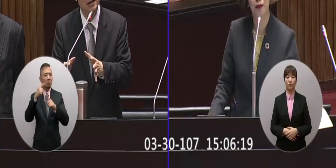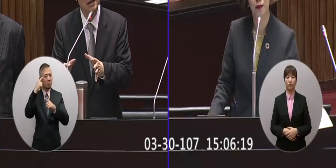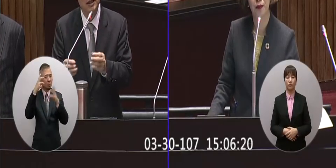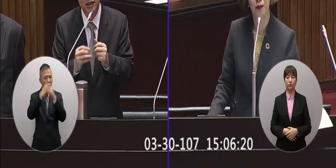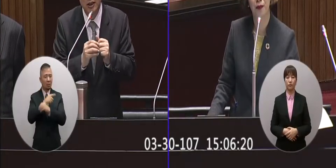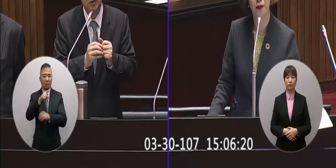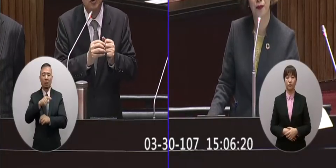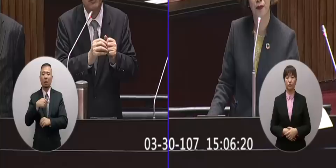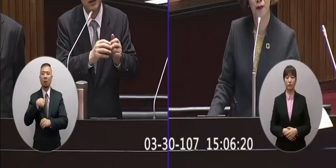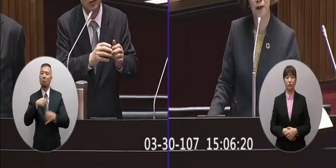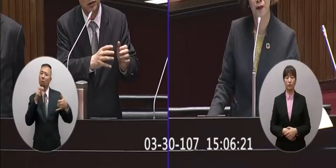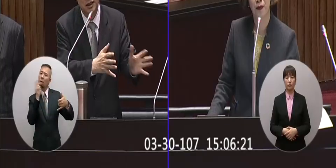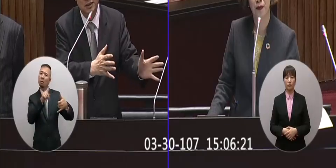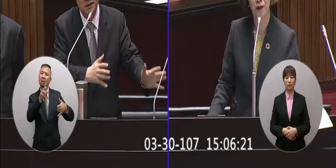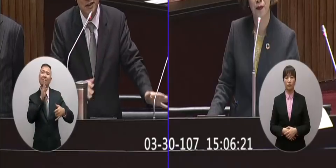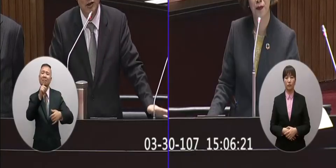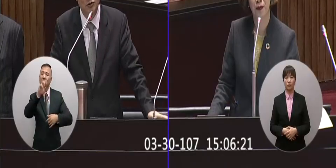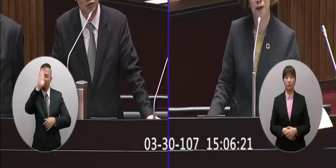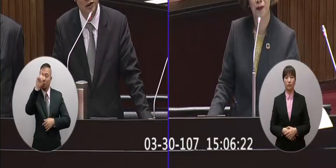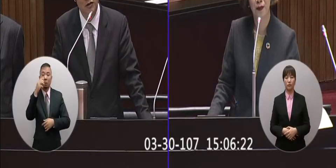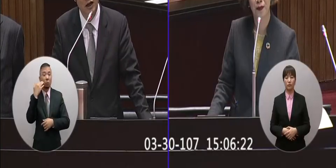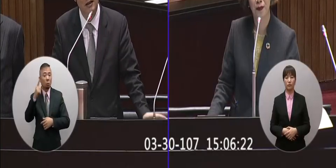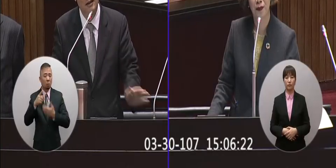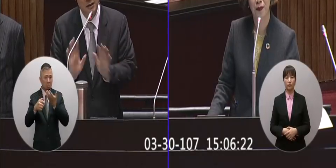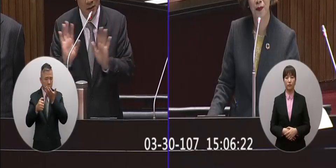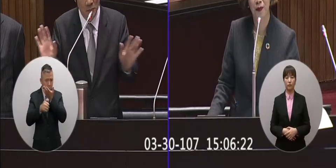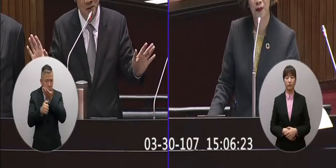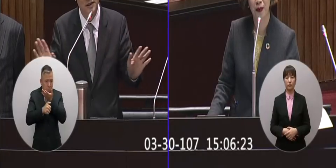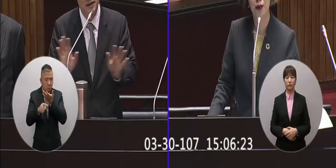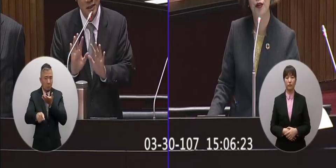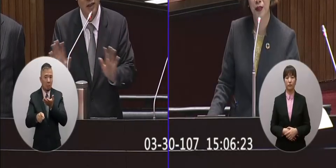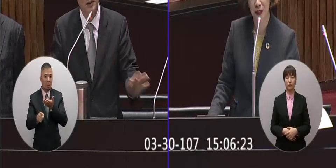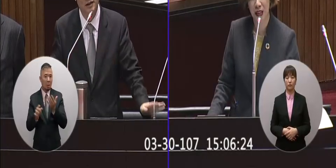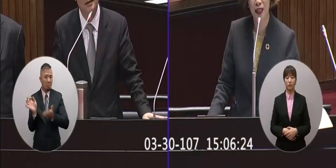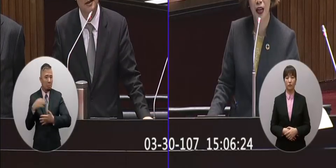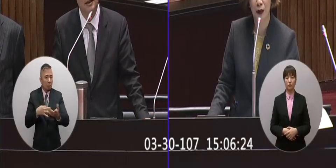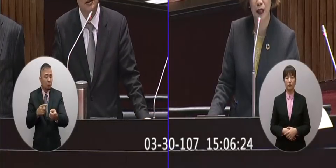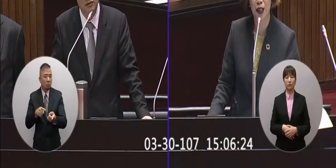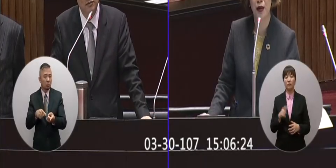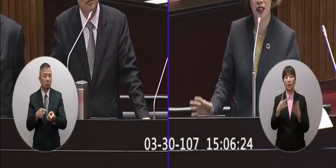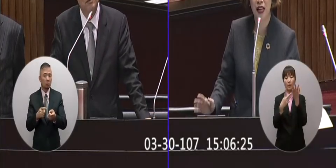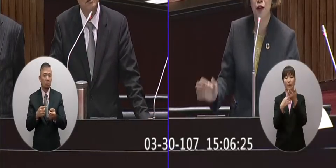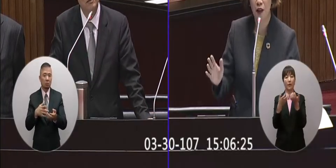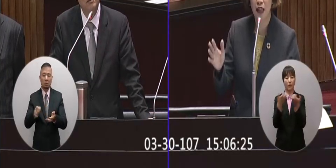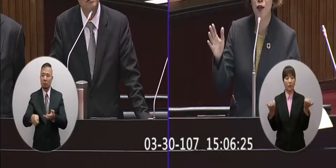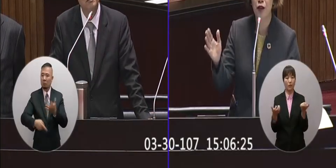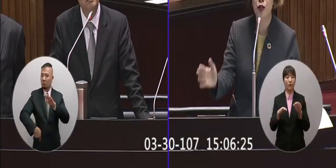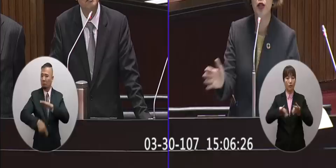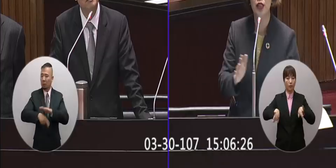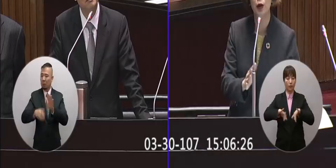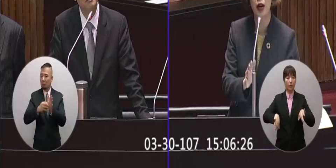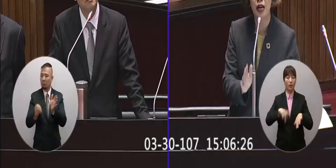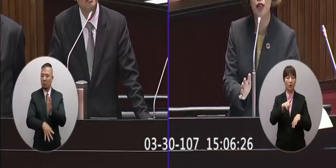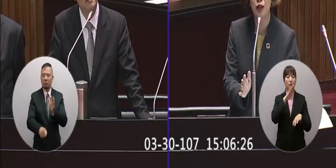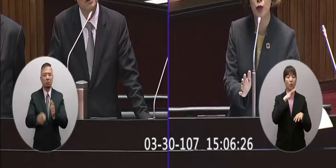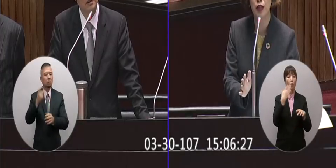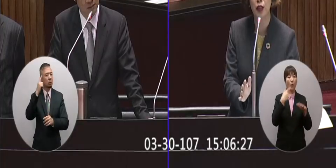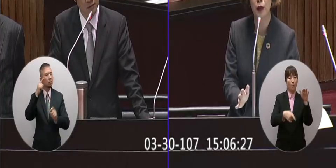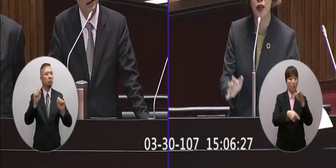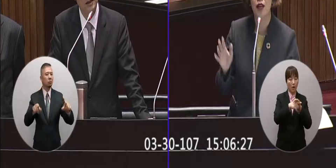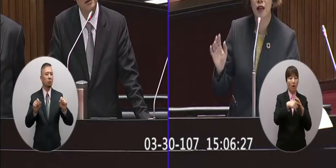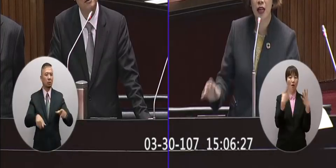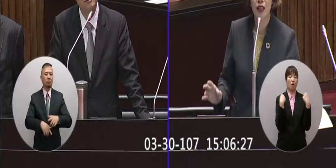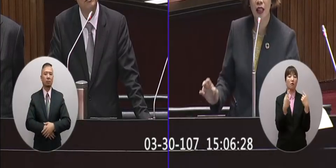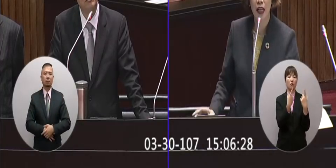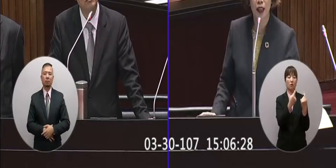是患者，那你吸毒贩毒，那你是不是就要除罪化？其实不是，这是两回事。 他是两回事嘛，他的犯罪行为还是犯罪